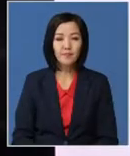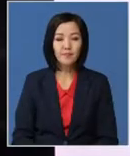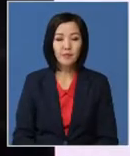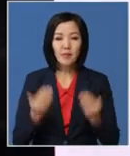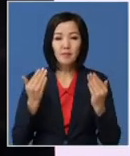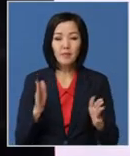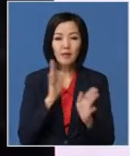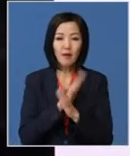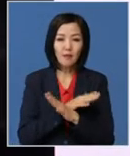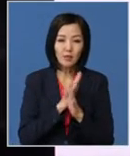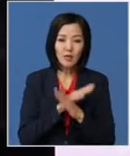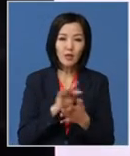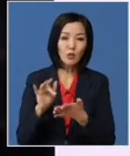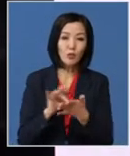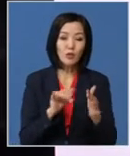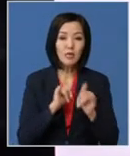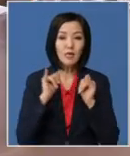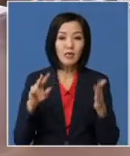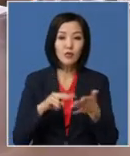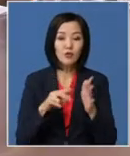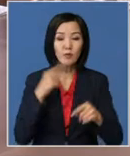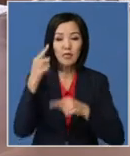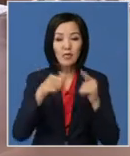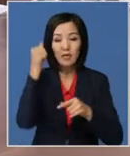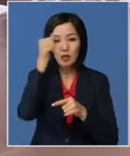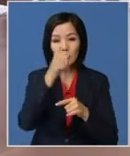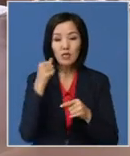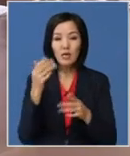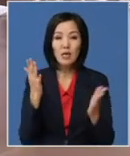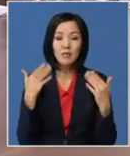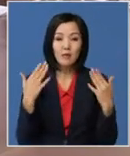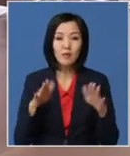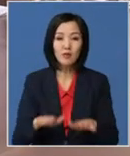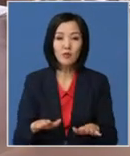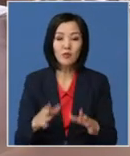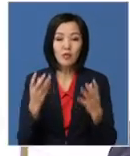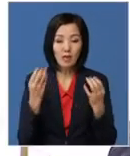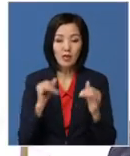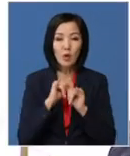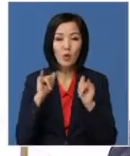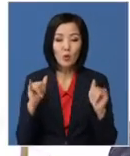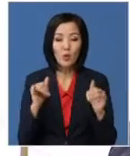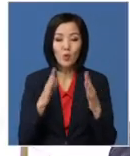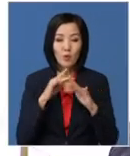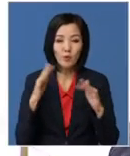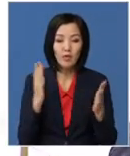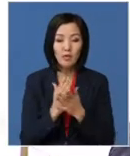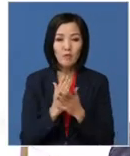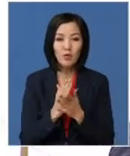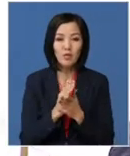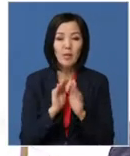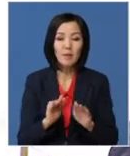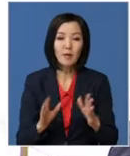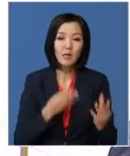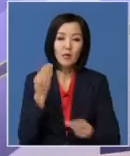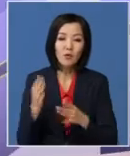Биыл Қапшағайдың туристік әлеуеті артады. Жоспар бойынша келер жылы жағалаудағы демалыс орындарының қатары тағы көбейеді. Демалыс шатырлары, балалар ойын